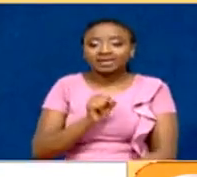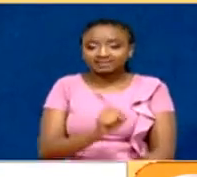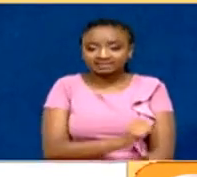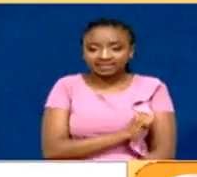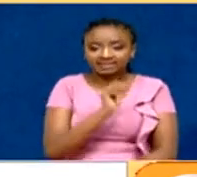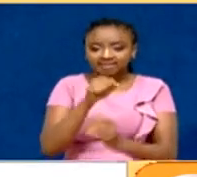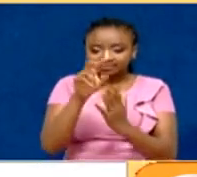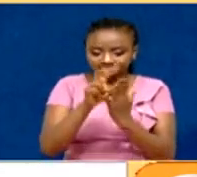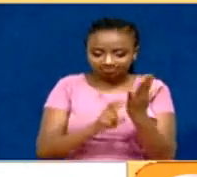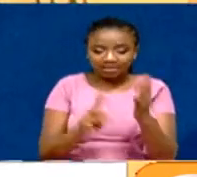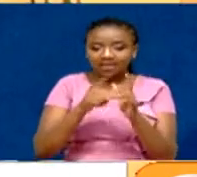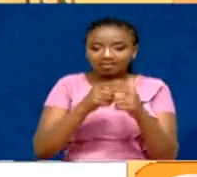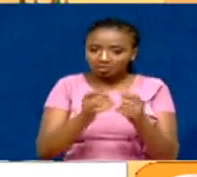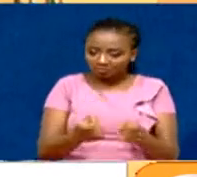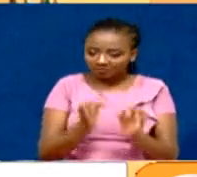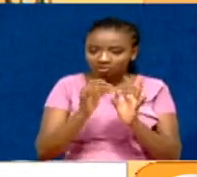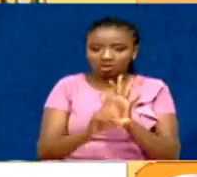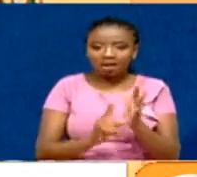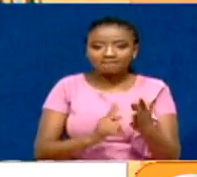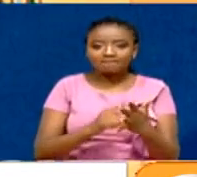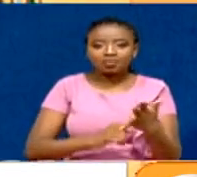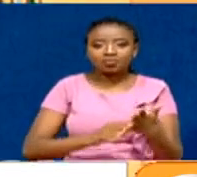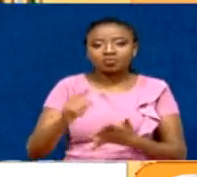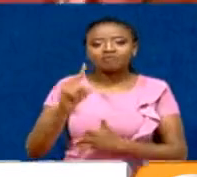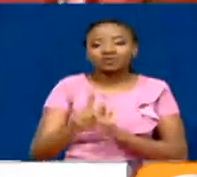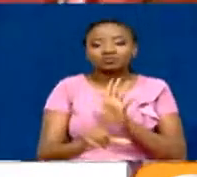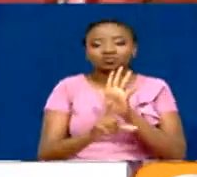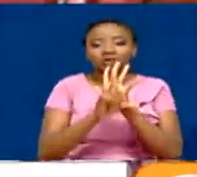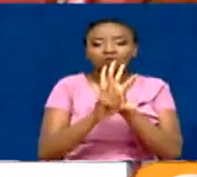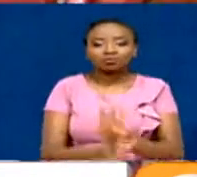kukagua kabla ya kuidhinishwa kuwa sheria. Sam Gitukuruninga ya Citizen.